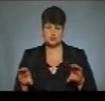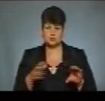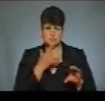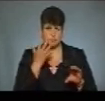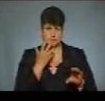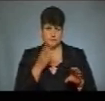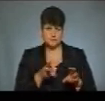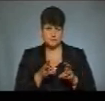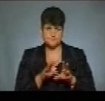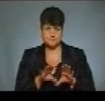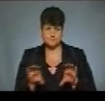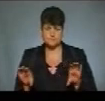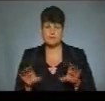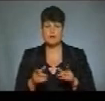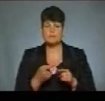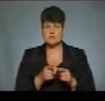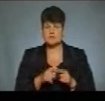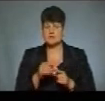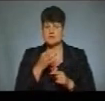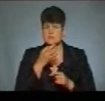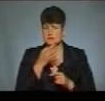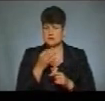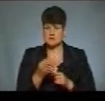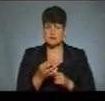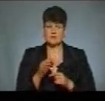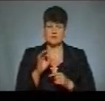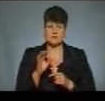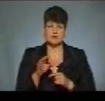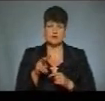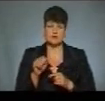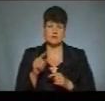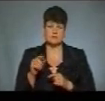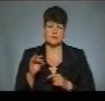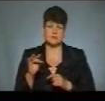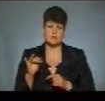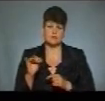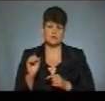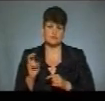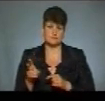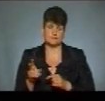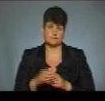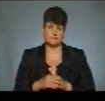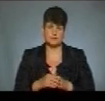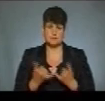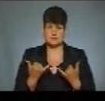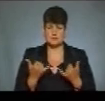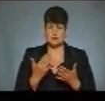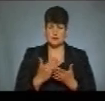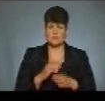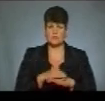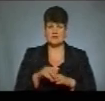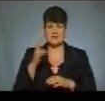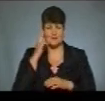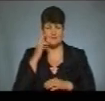це повідомив прес-секретар Тернопільміськтеплокомуненерго Олександр Лазарчук. Ми знаходимося на вулиці Київська,